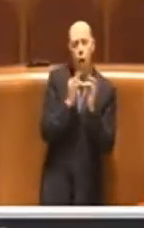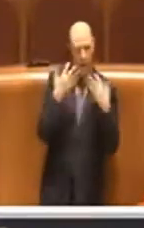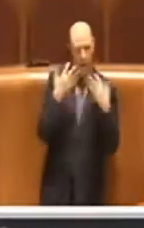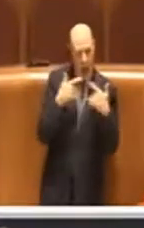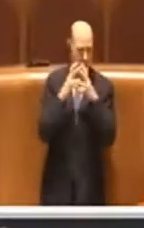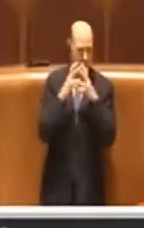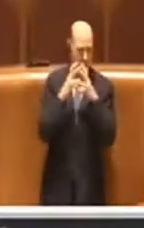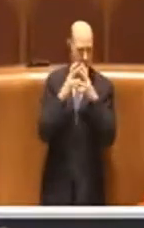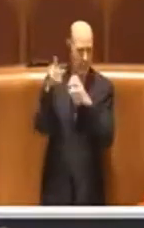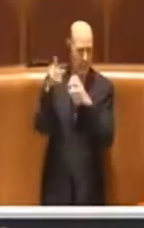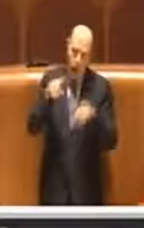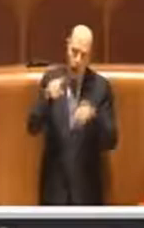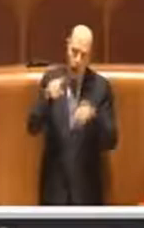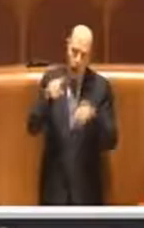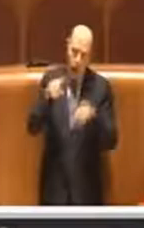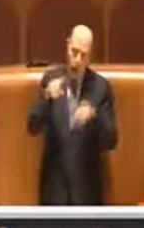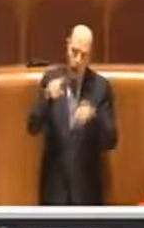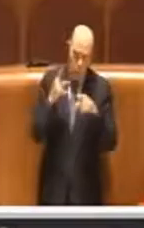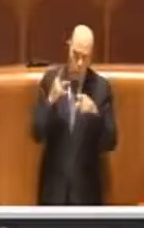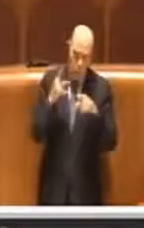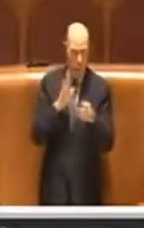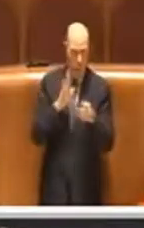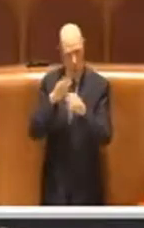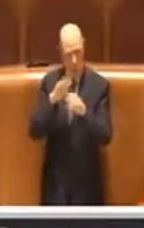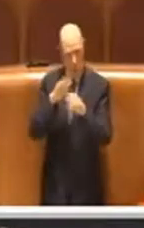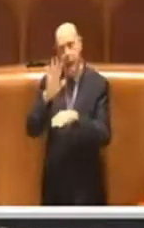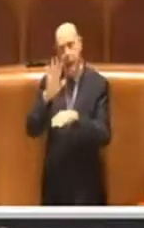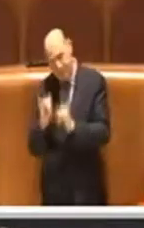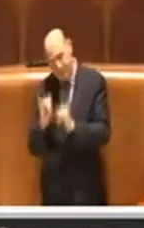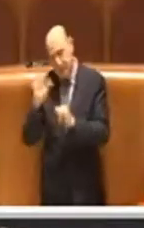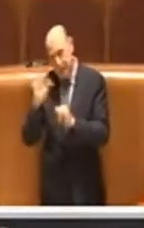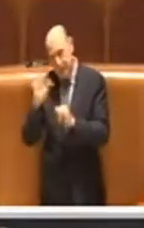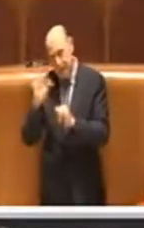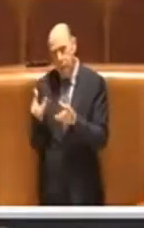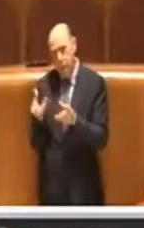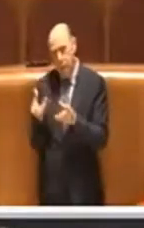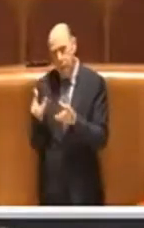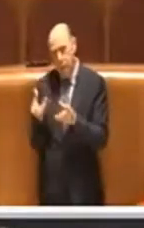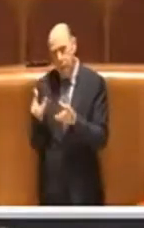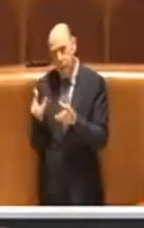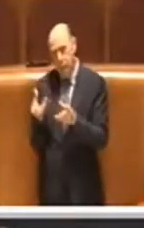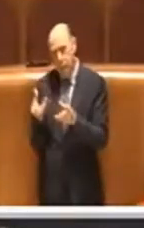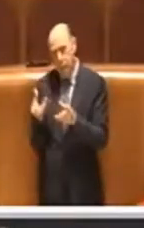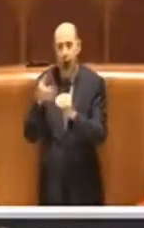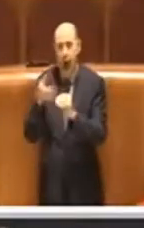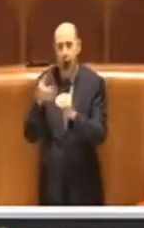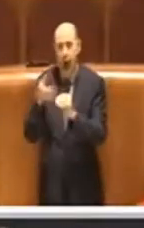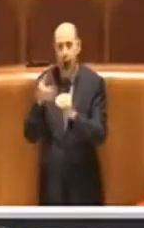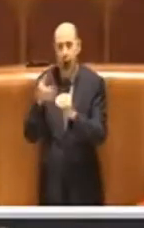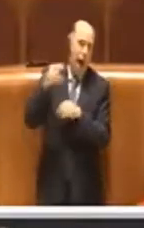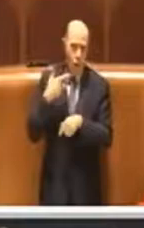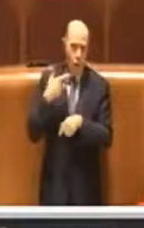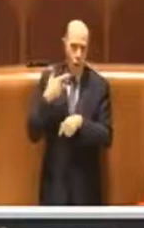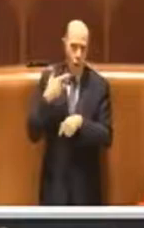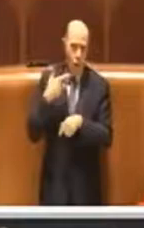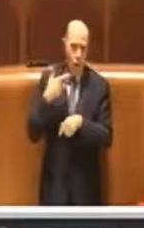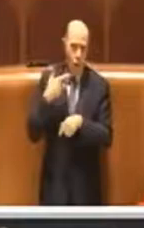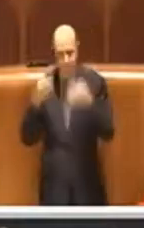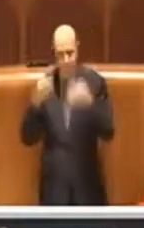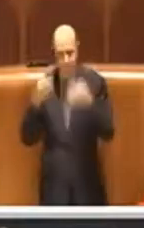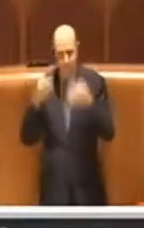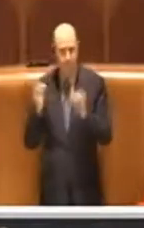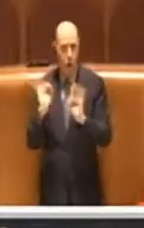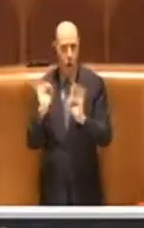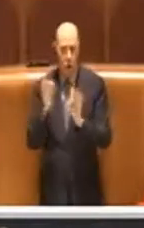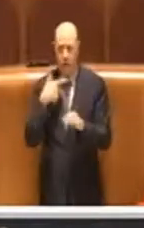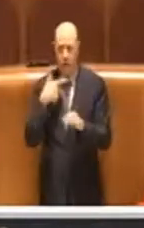però chiaramente vede l'azienda sì su dei binari di risanamento, ma dei binari ancora lunghi e pieni di incertezze. Quindi